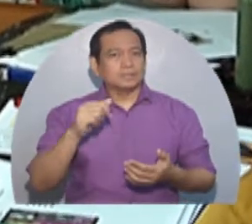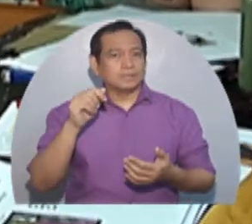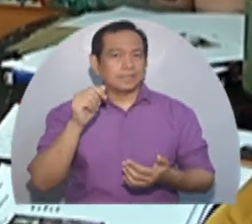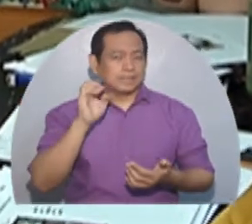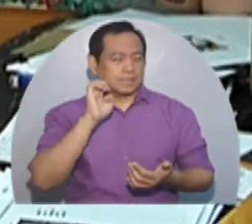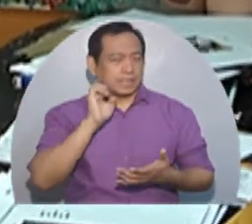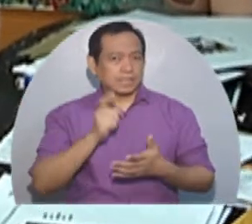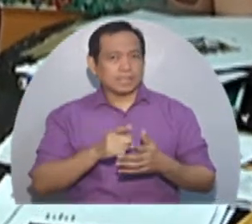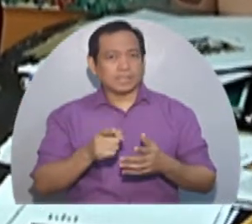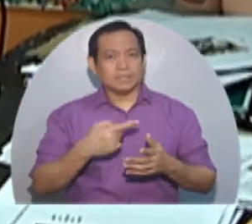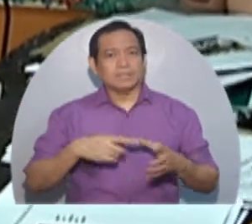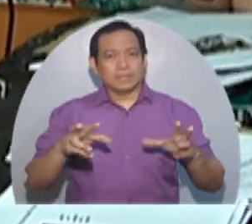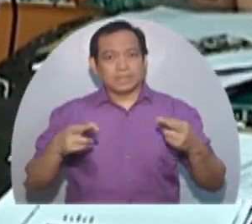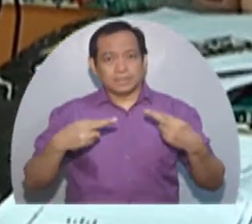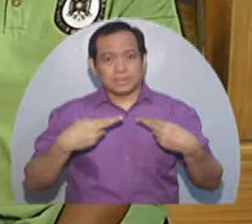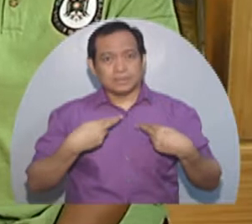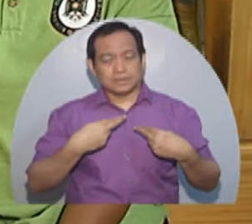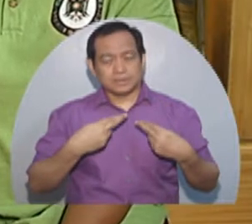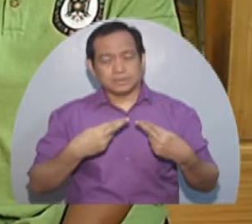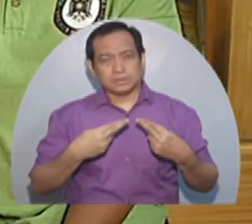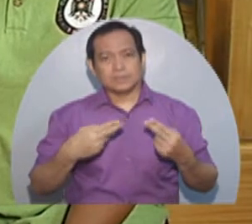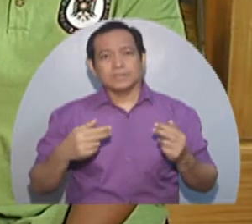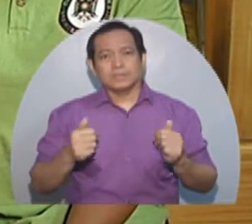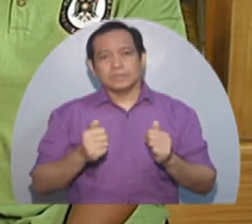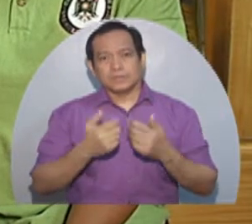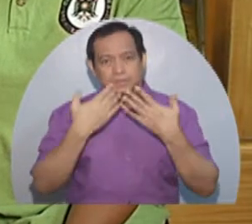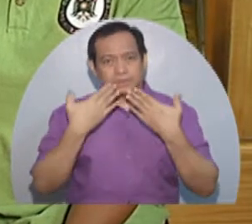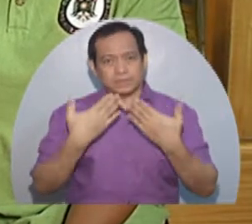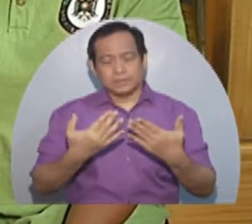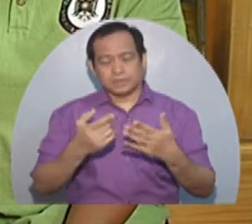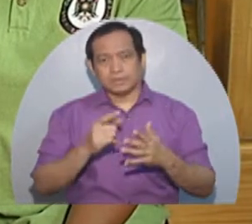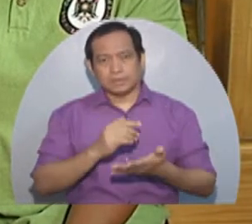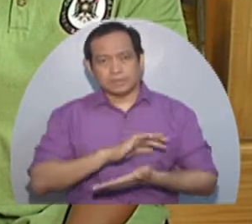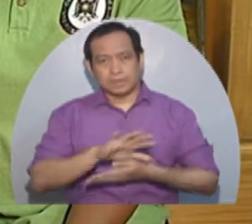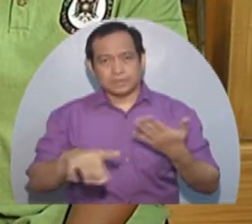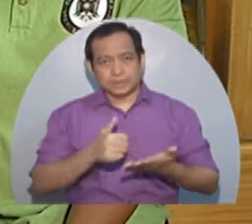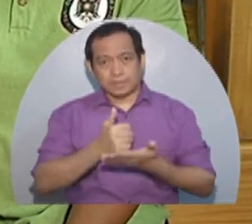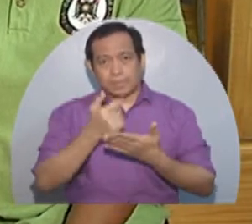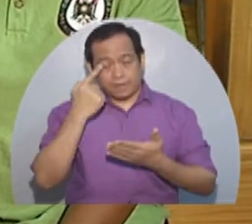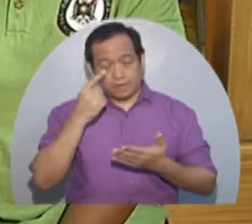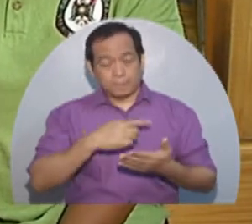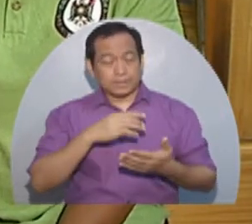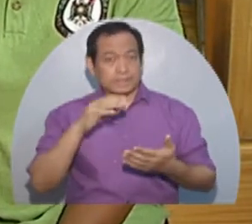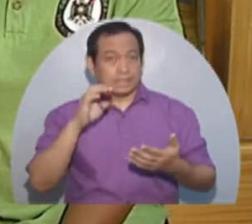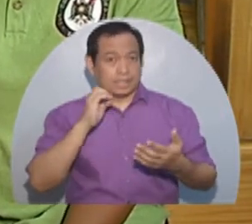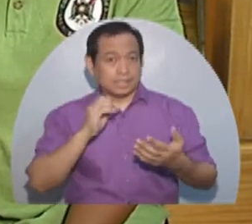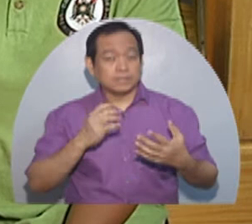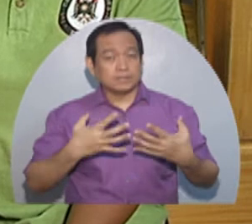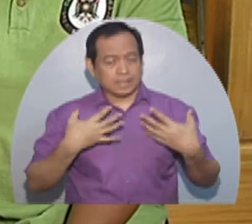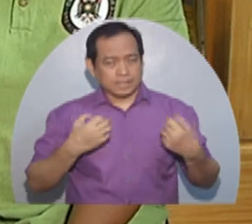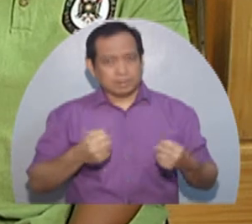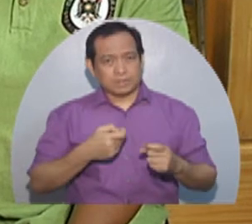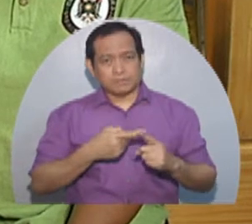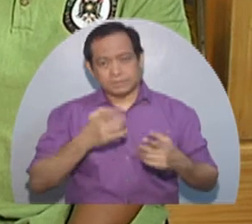Aling Lena, tatanggapin po namin ng taus-puso ang inyong mga maitutulong para po gumaling na si Aling